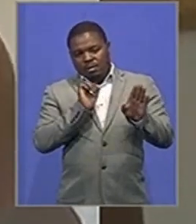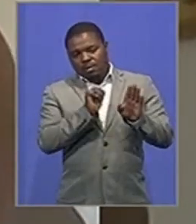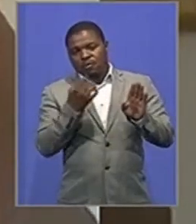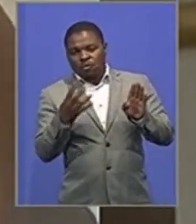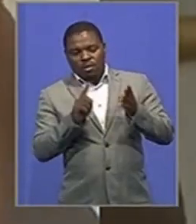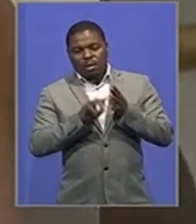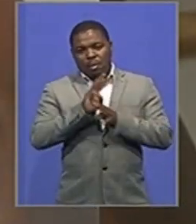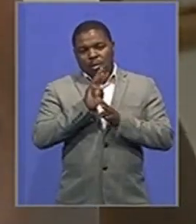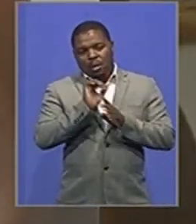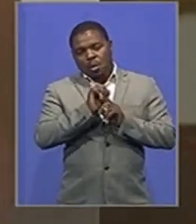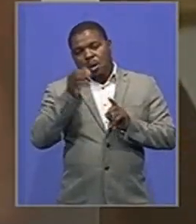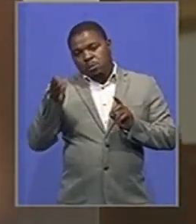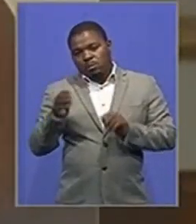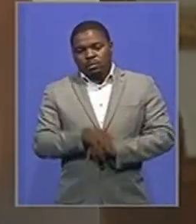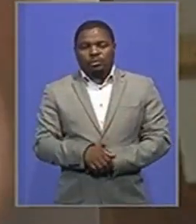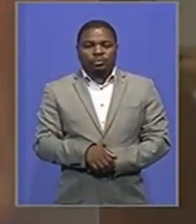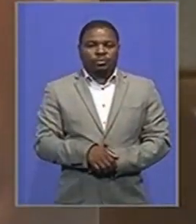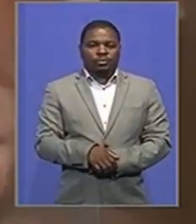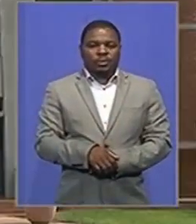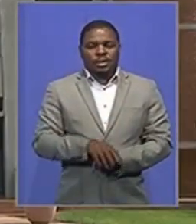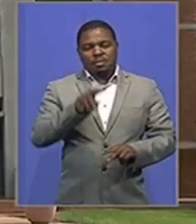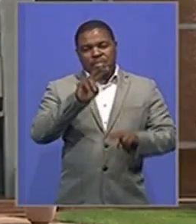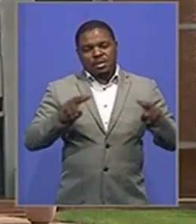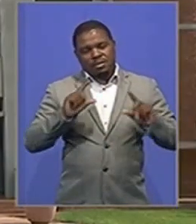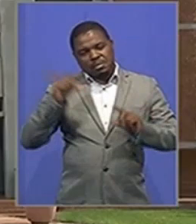mme wa hae. KB Molopyane, peace out.